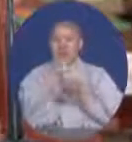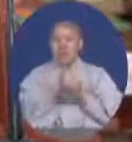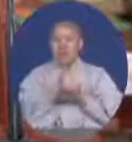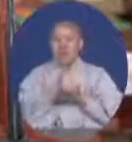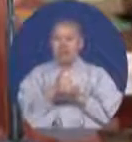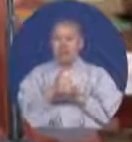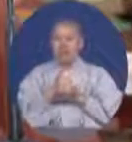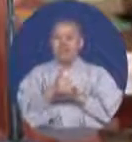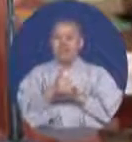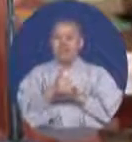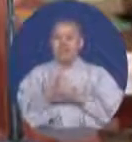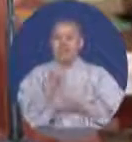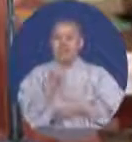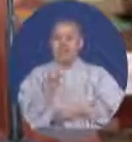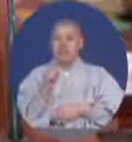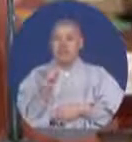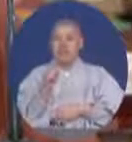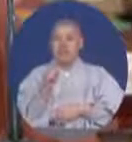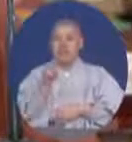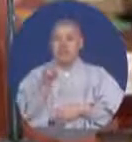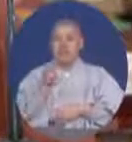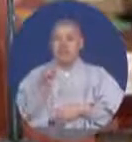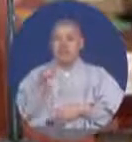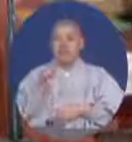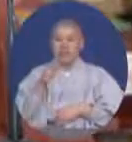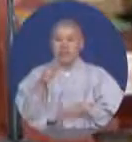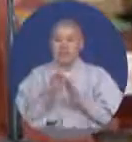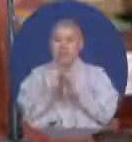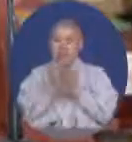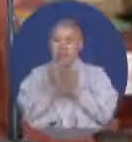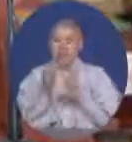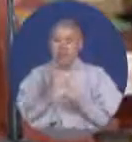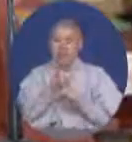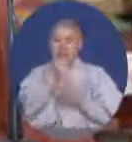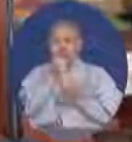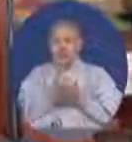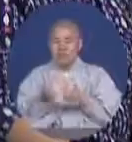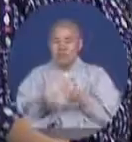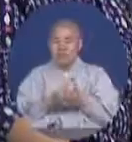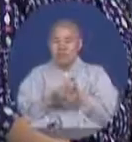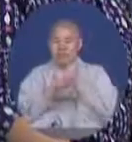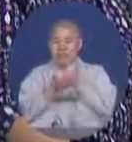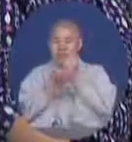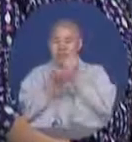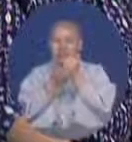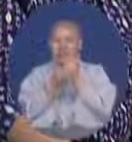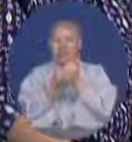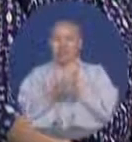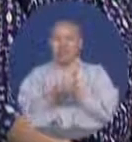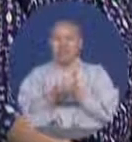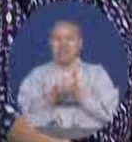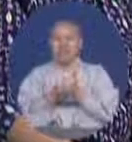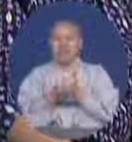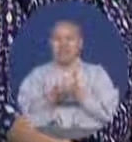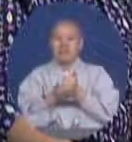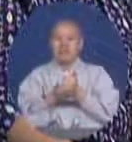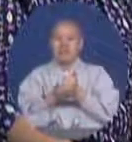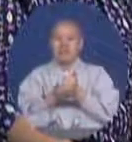법문인데 화엄경이 전부 이렇게 부처님 찬탄 개성이에요. 그래서 부처님은 이렇게